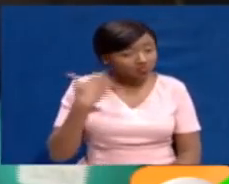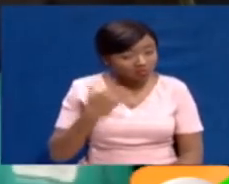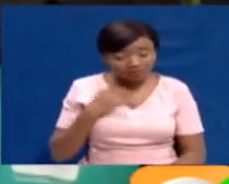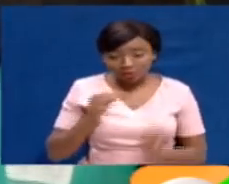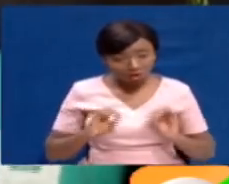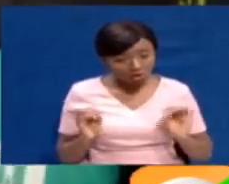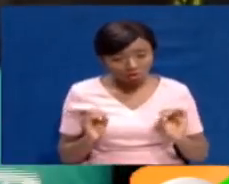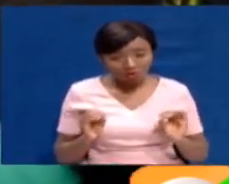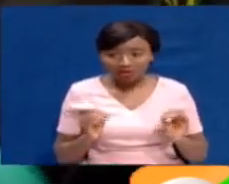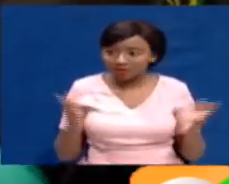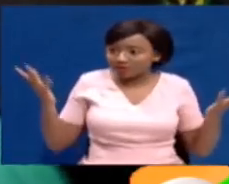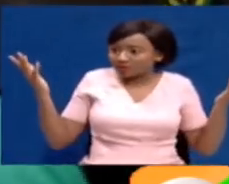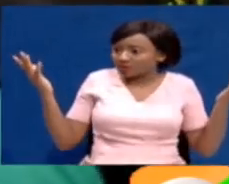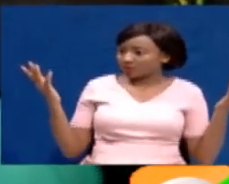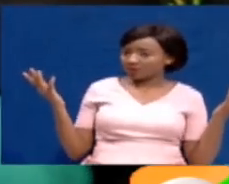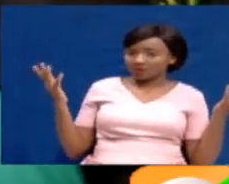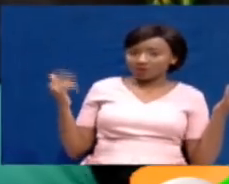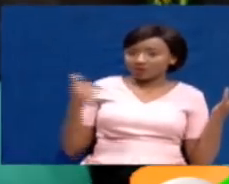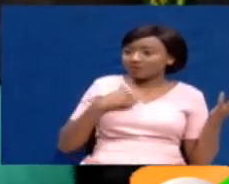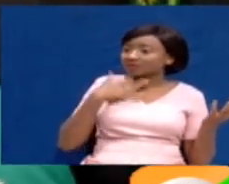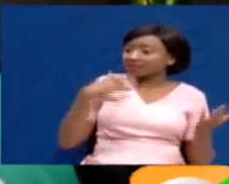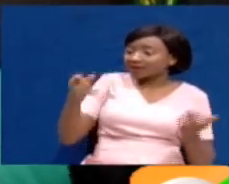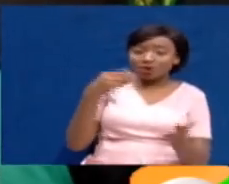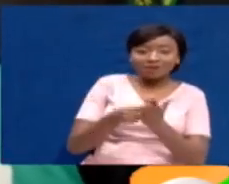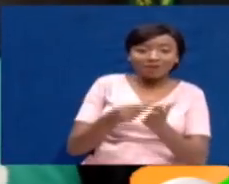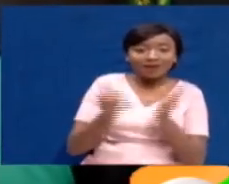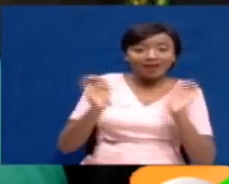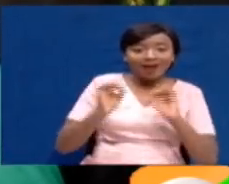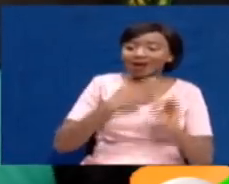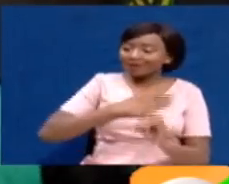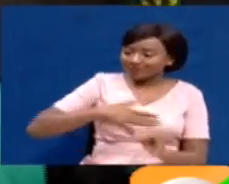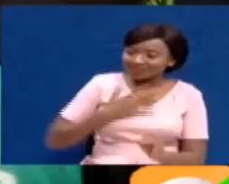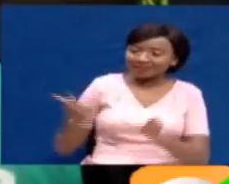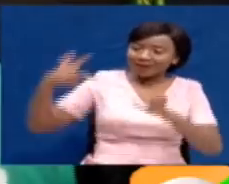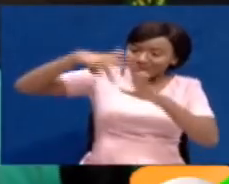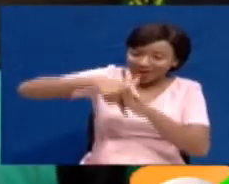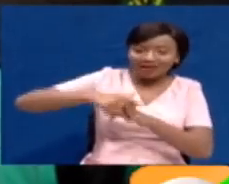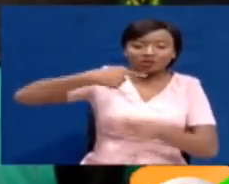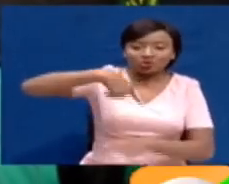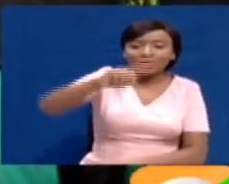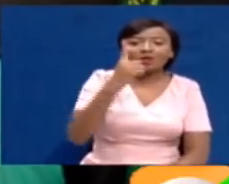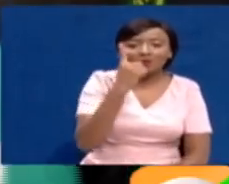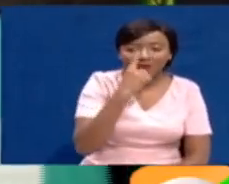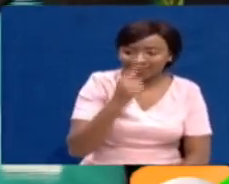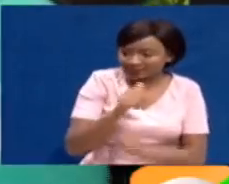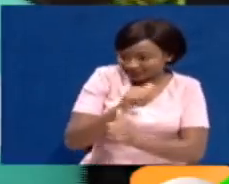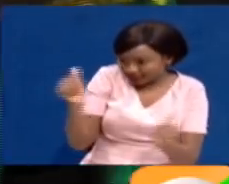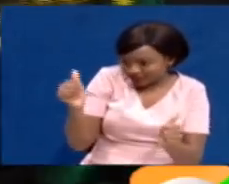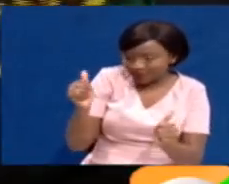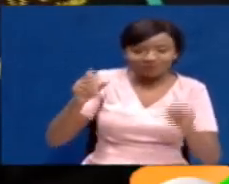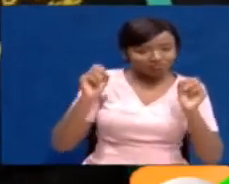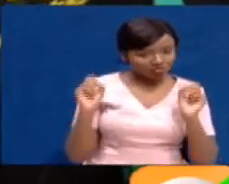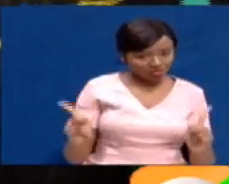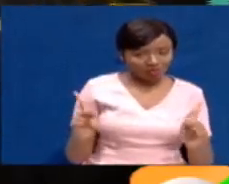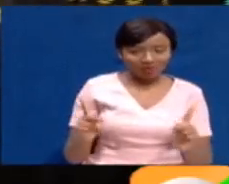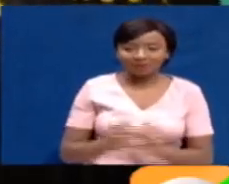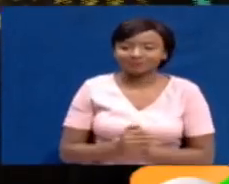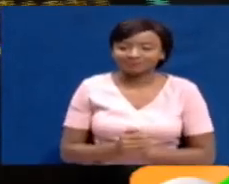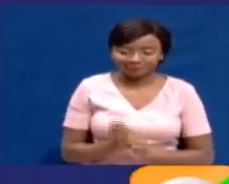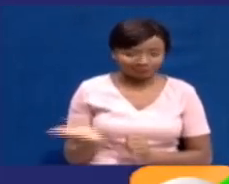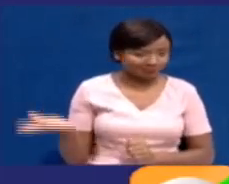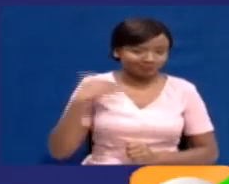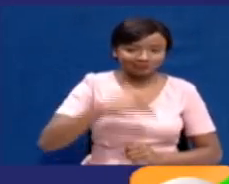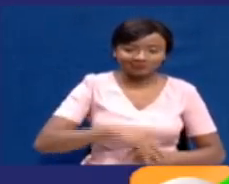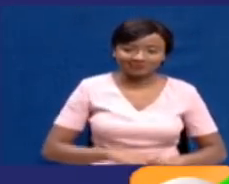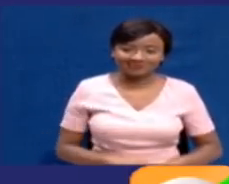Nitakukora. Guy, stack hata pesa yako. Let me take you back to your home. Nitakulipa. Sawa. Ni sawa. Nikifika pesa niwekee